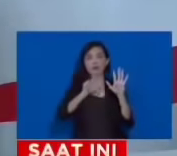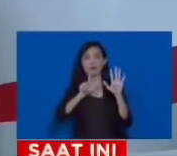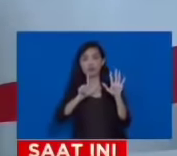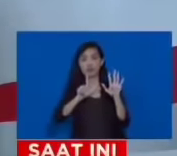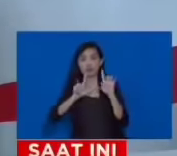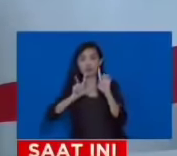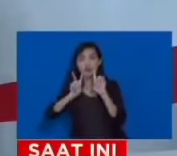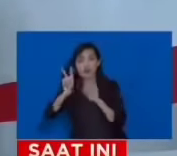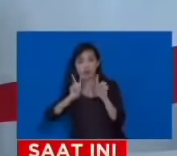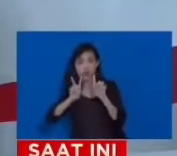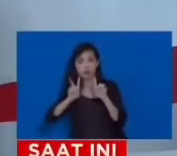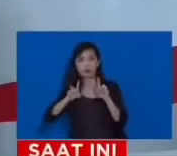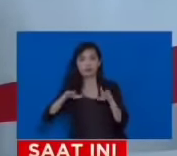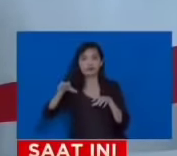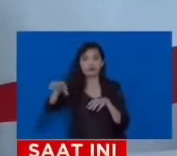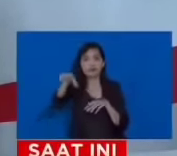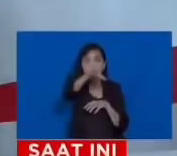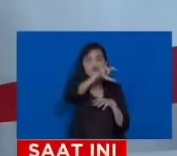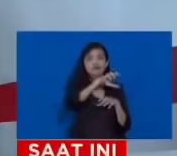9.712